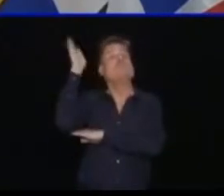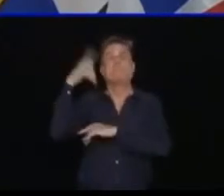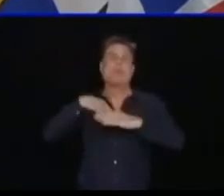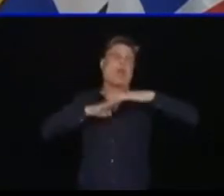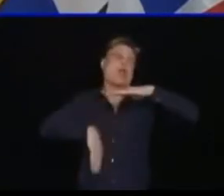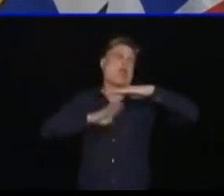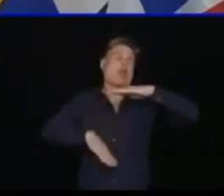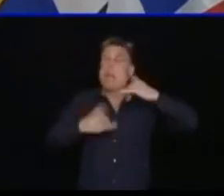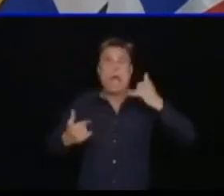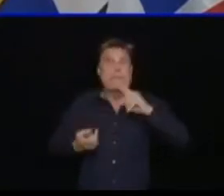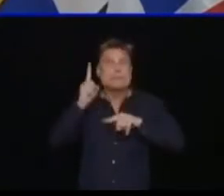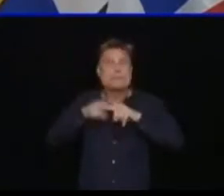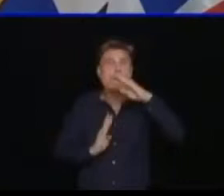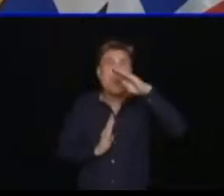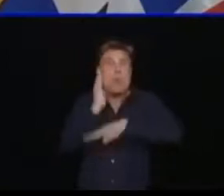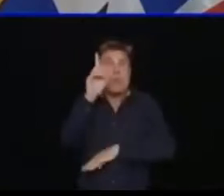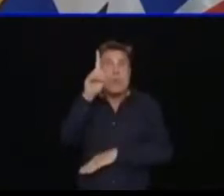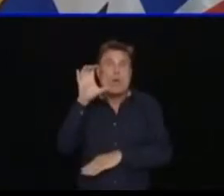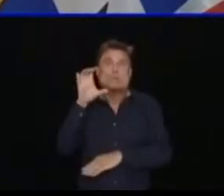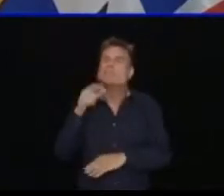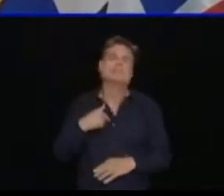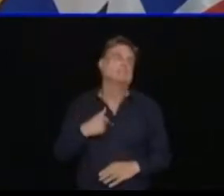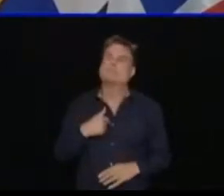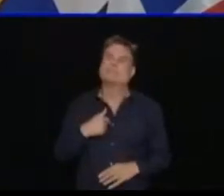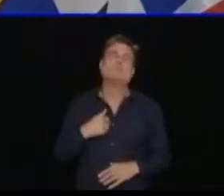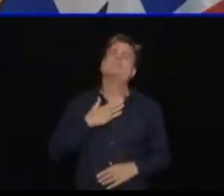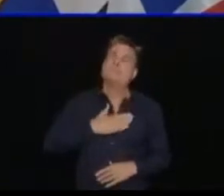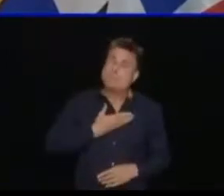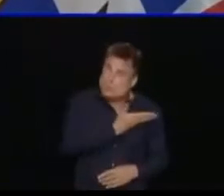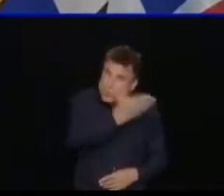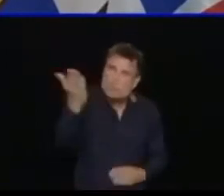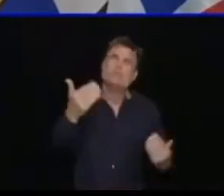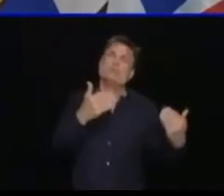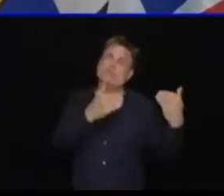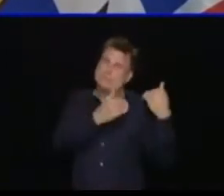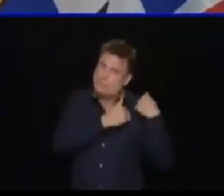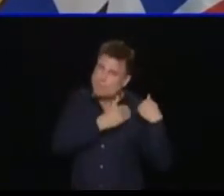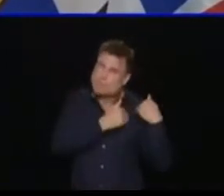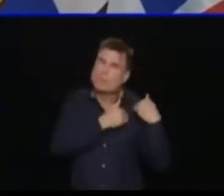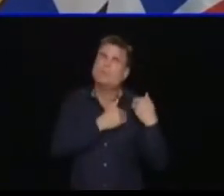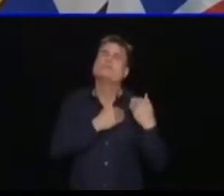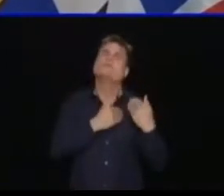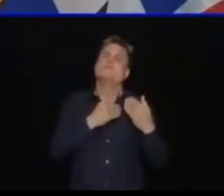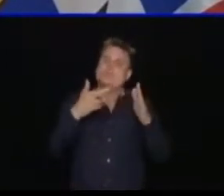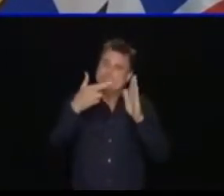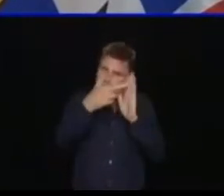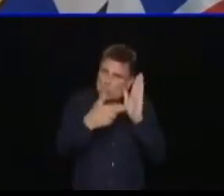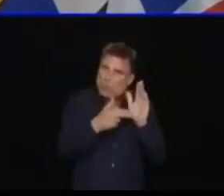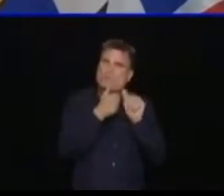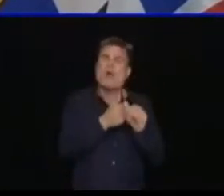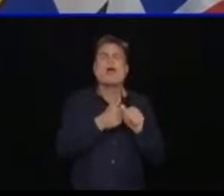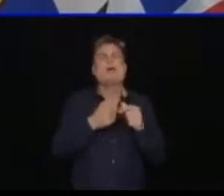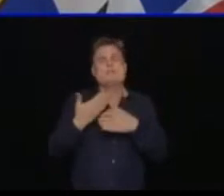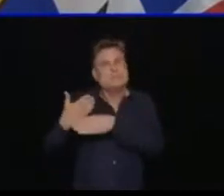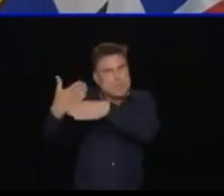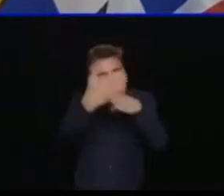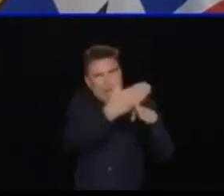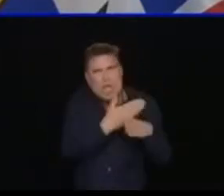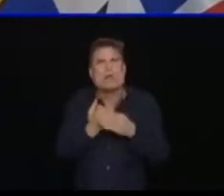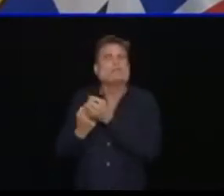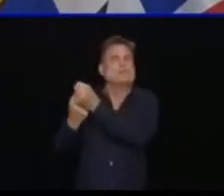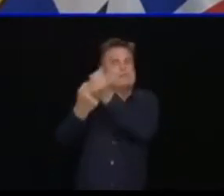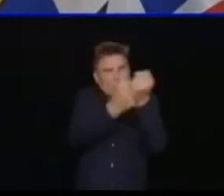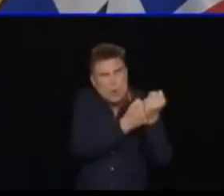be the voice of care 所以我 with 们 our family and our 一 friends 定要 to remind 关注我 everybody 们，关 that 注 we 我们的 can 家庭成 increase 员， our 关注我 contacts. 们的 We 朋友